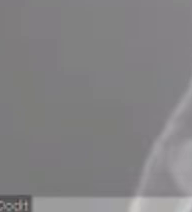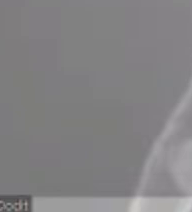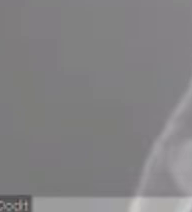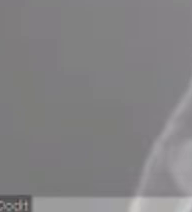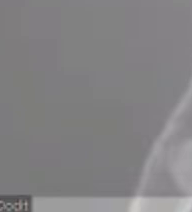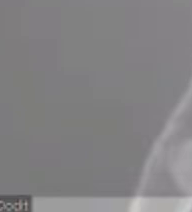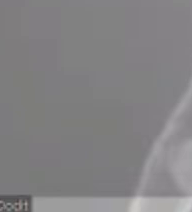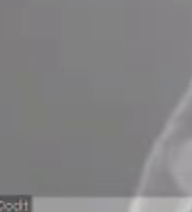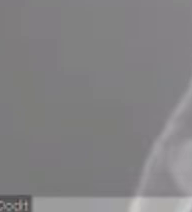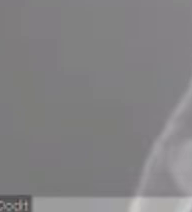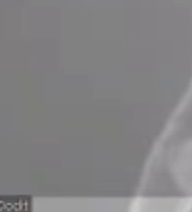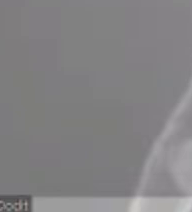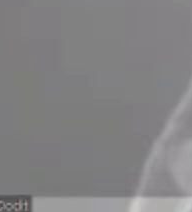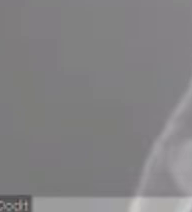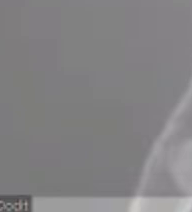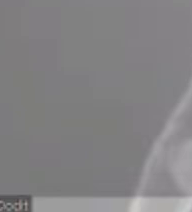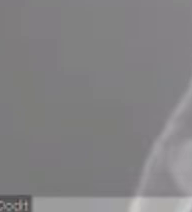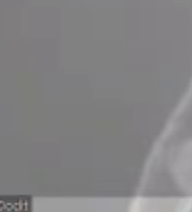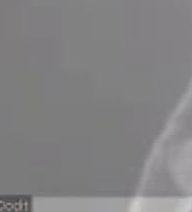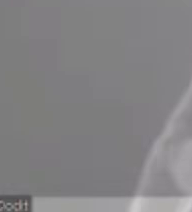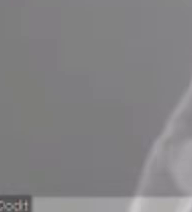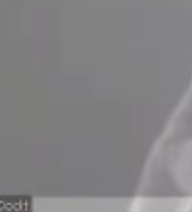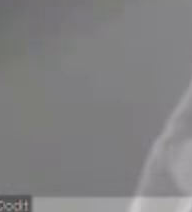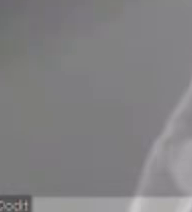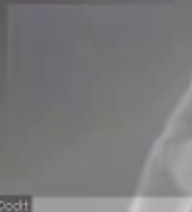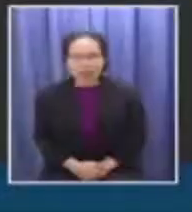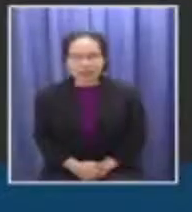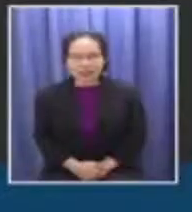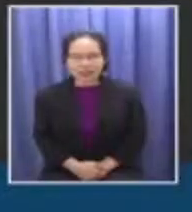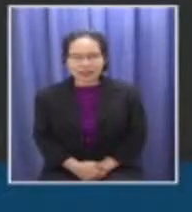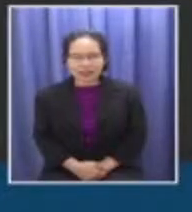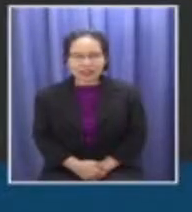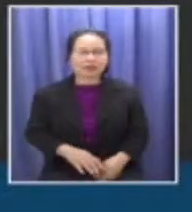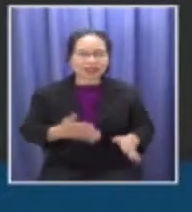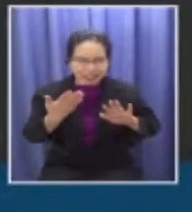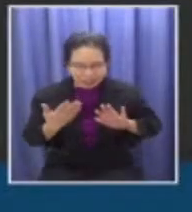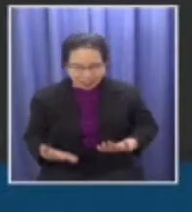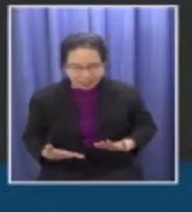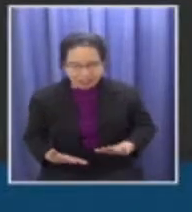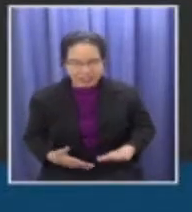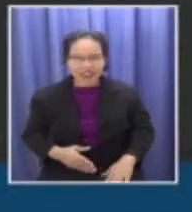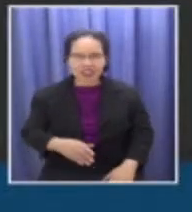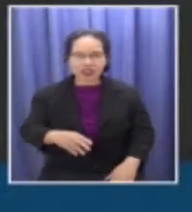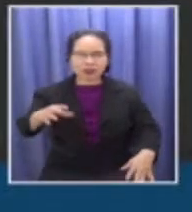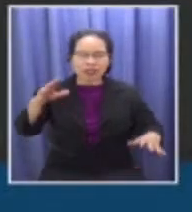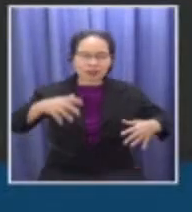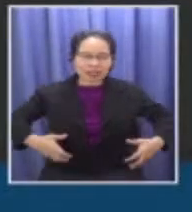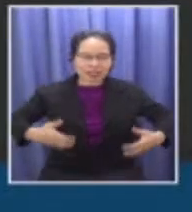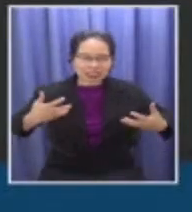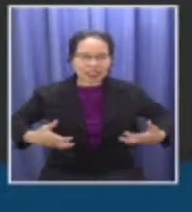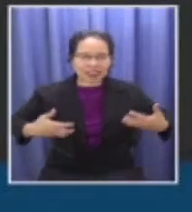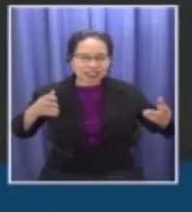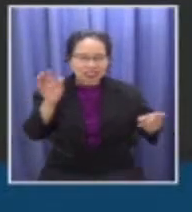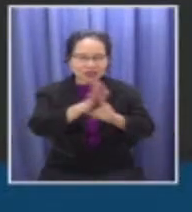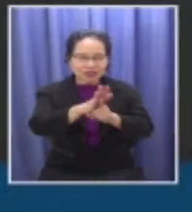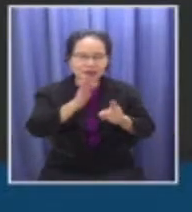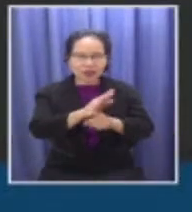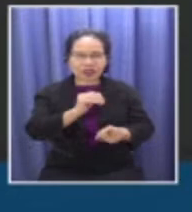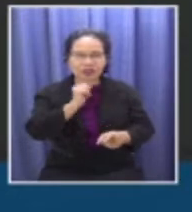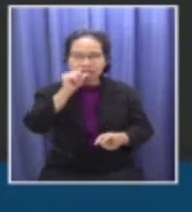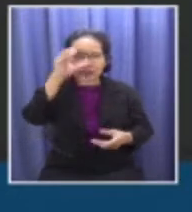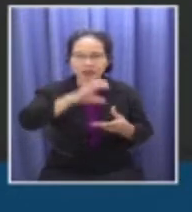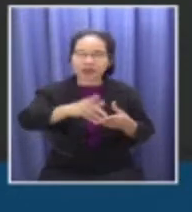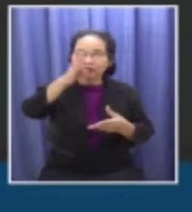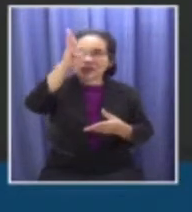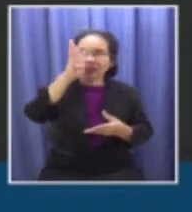ɔno nso yɛ ɛyɛ adoe baako a yɛfrɛ no ɛyɛ Dawkins ɔno